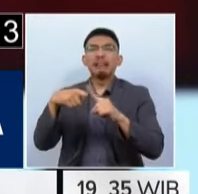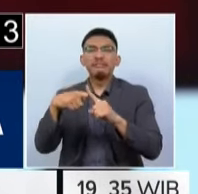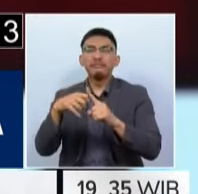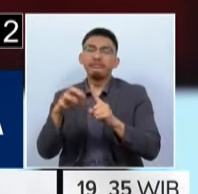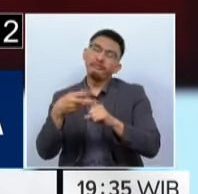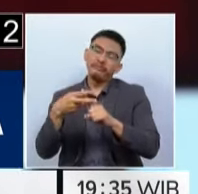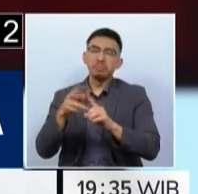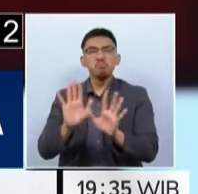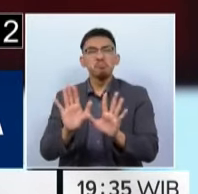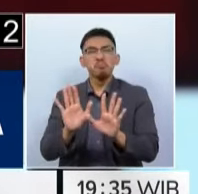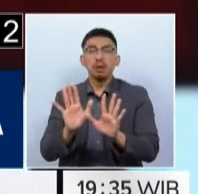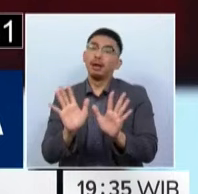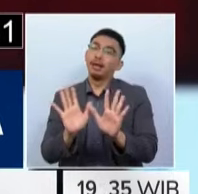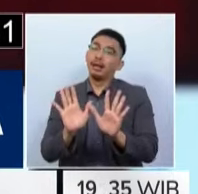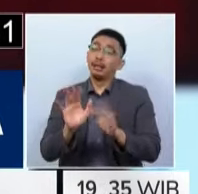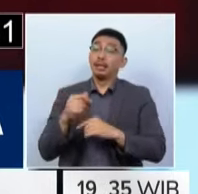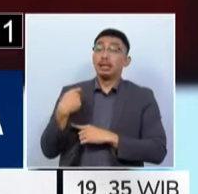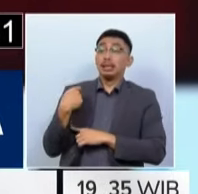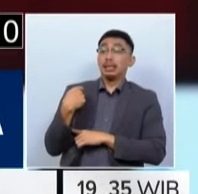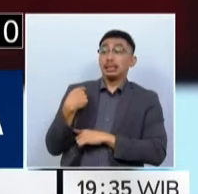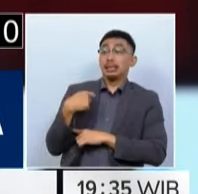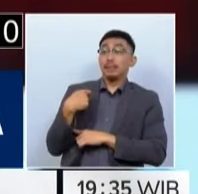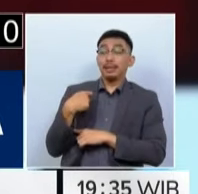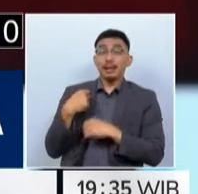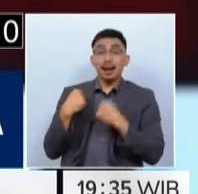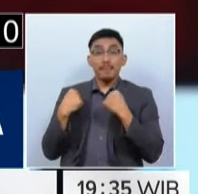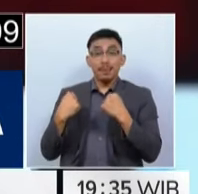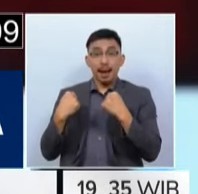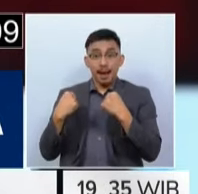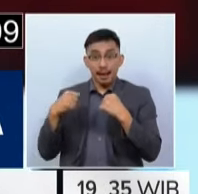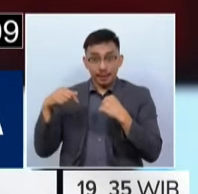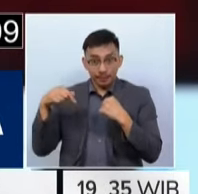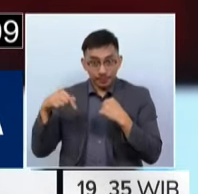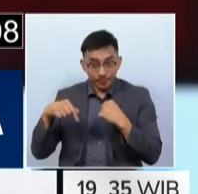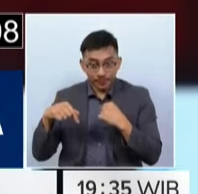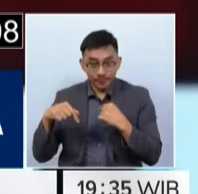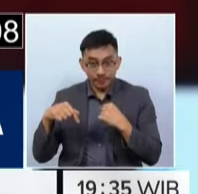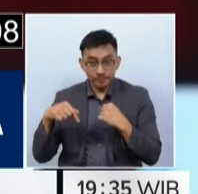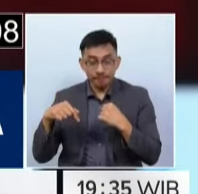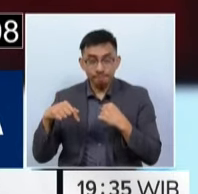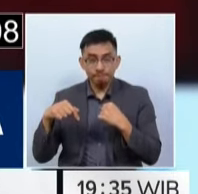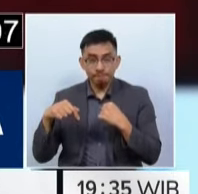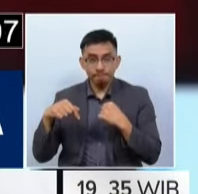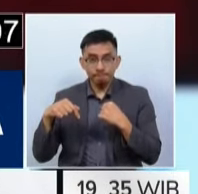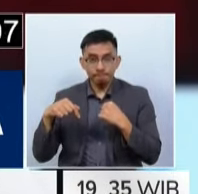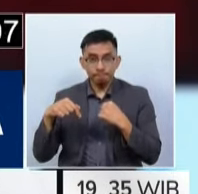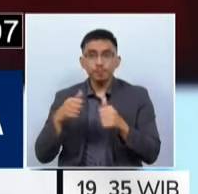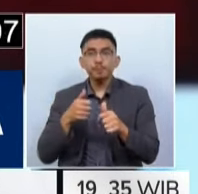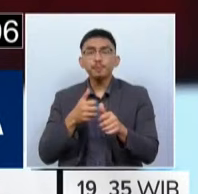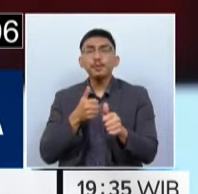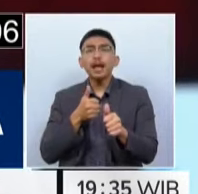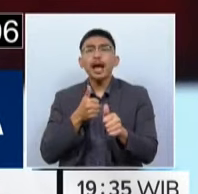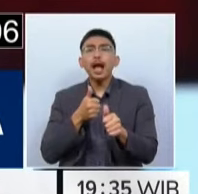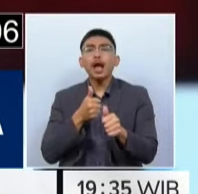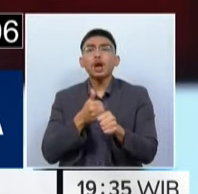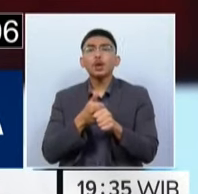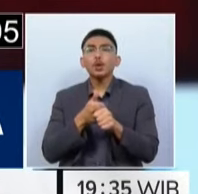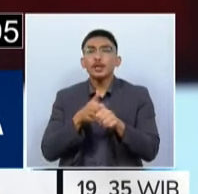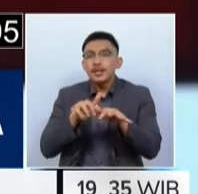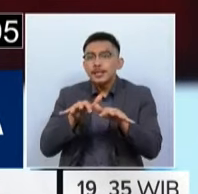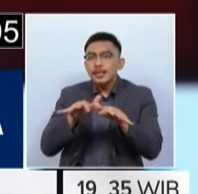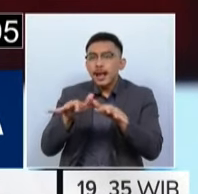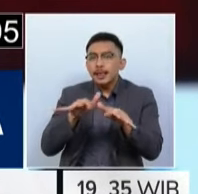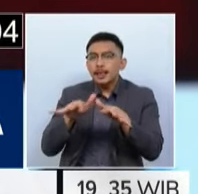Menteri Pertahanan berpegang kepada doktrin kepada strategi nasional